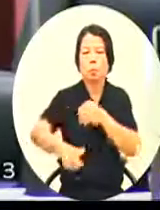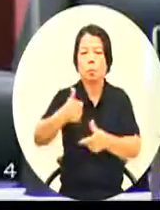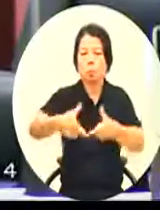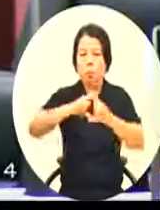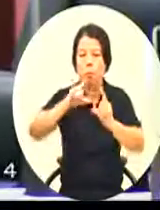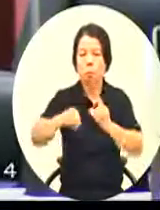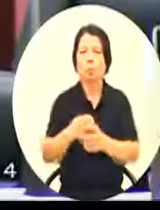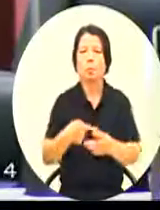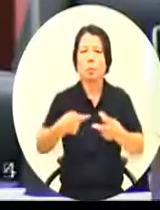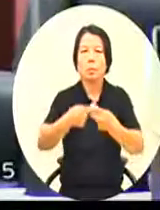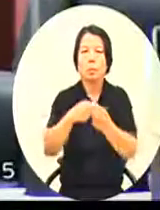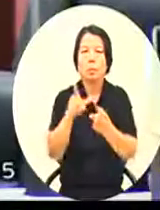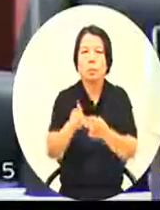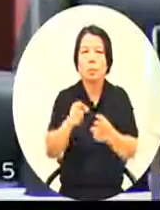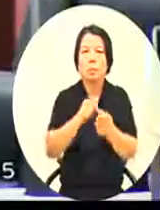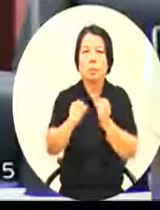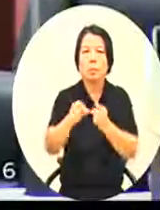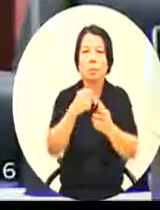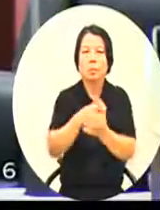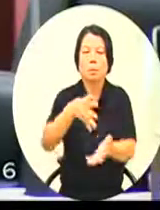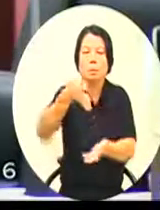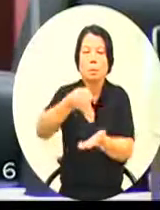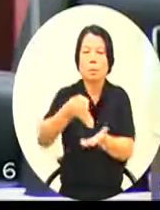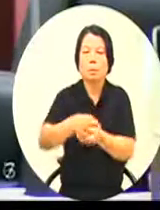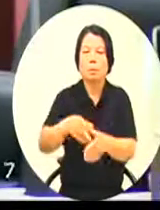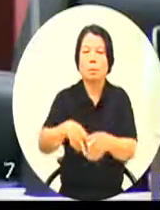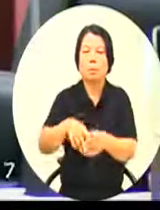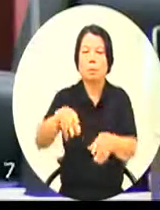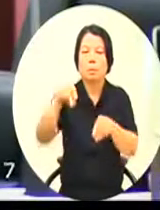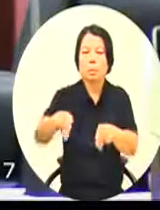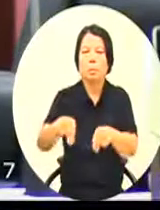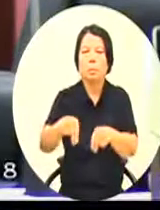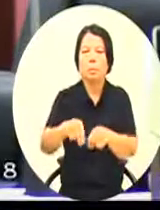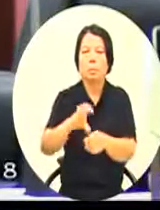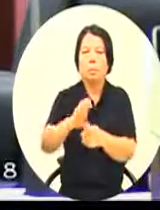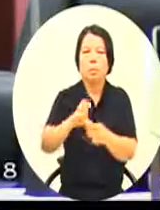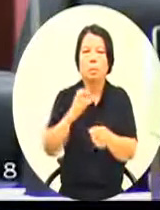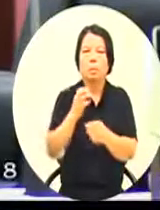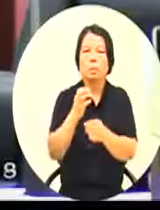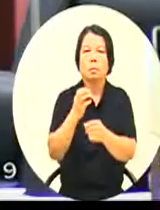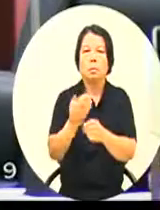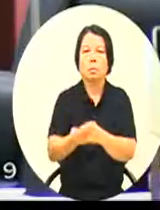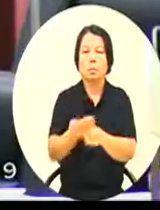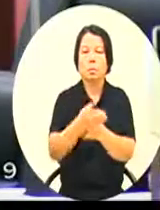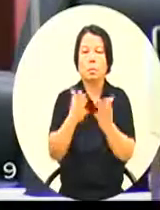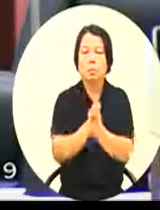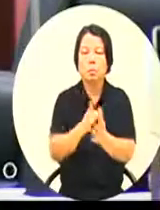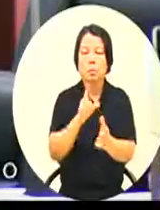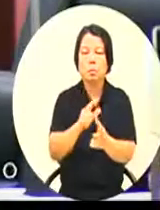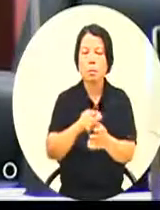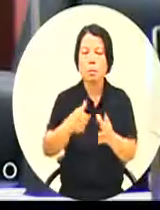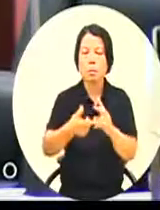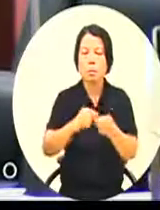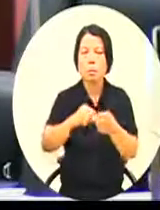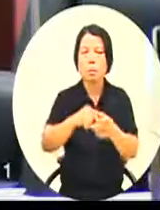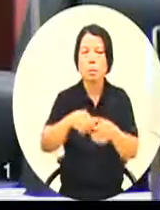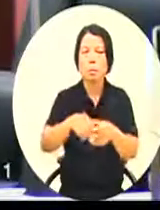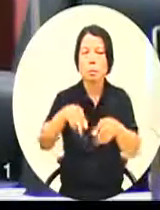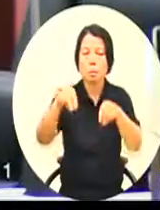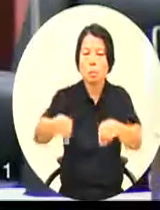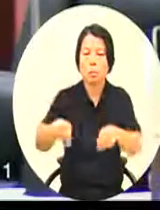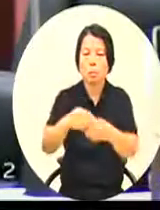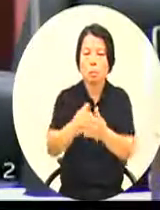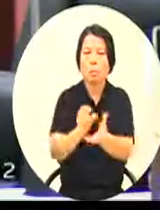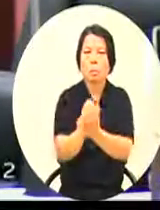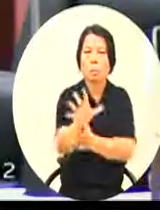克勇这签的99年跟市政府签的这个约，他的合约效期是把那个合约先秀